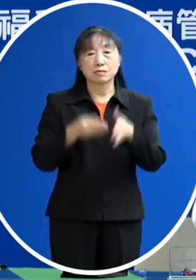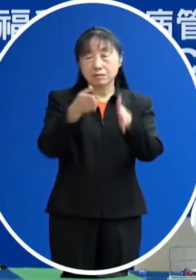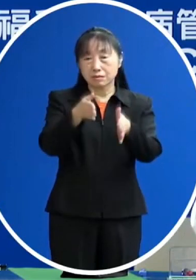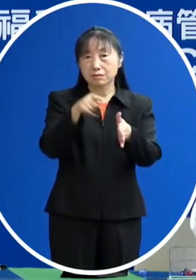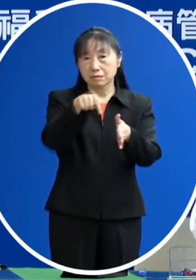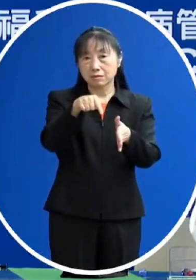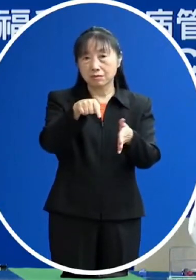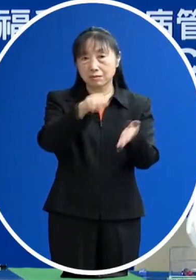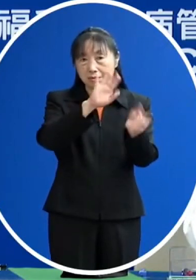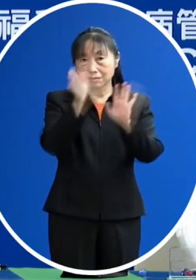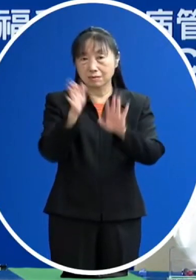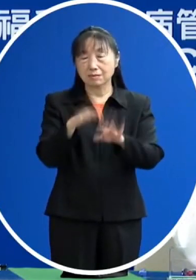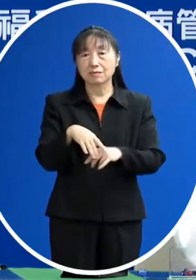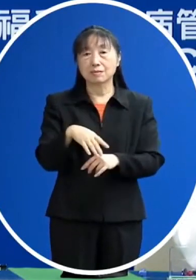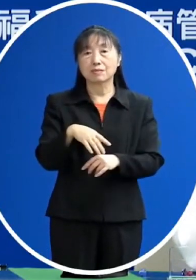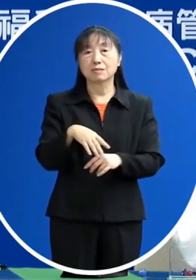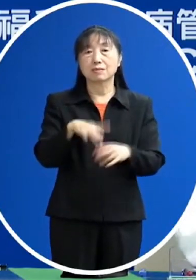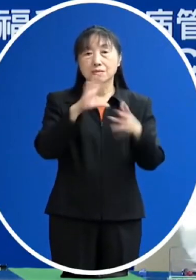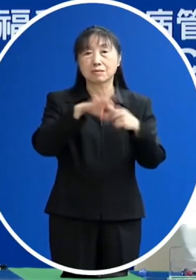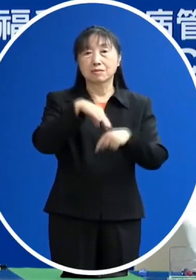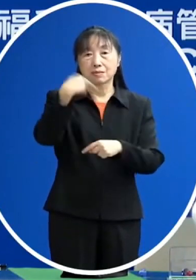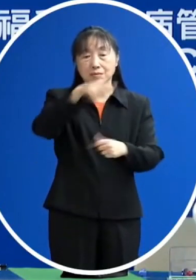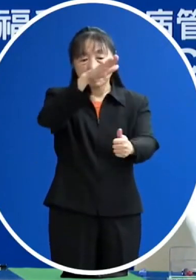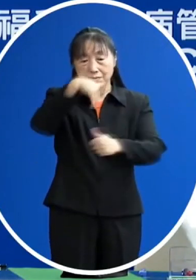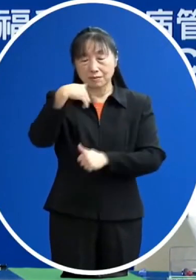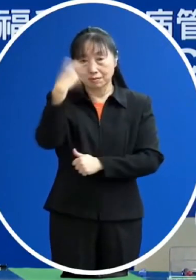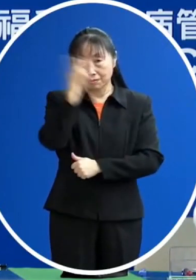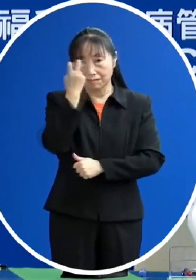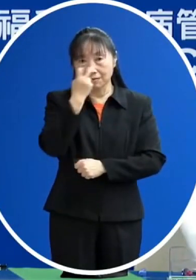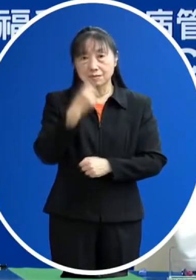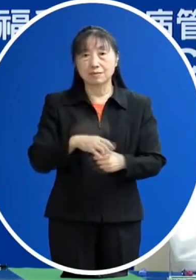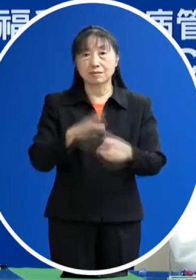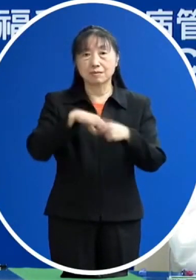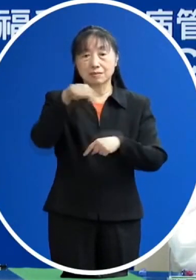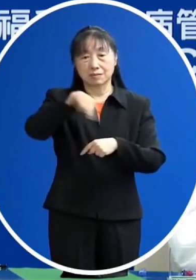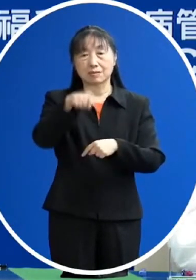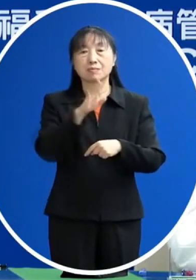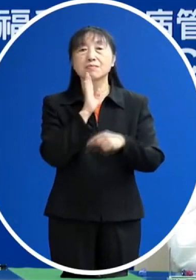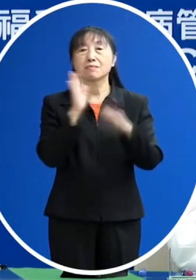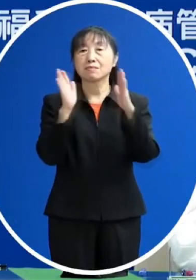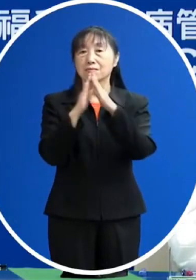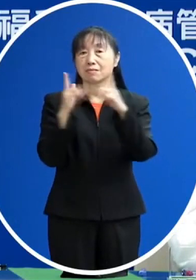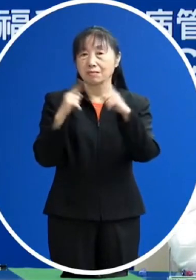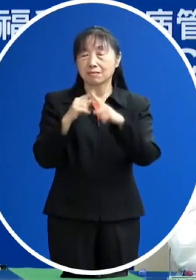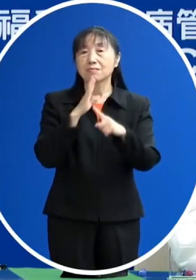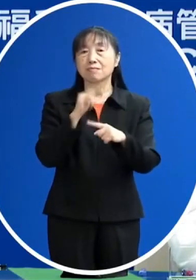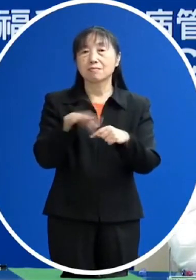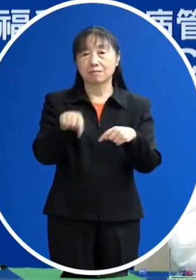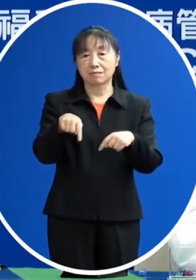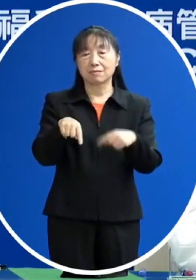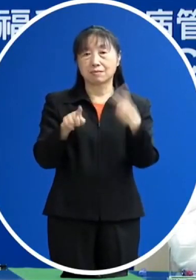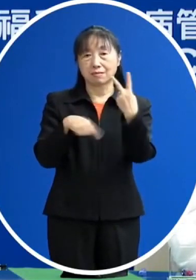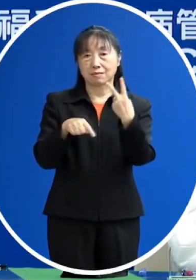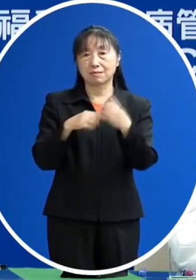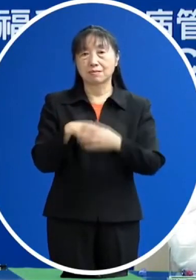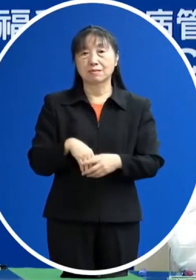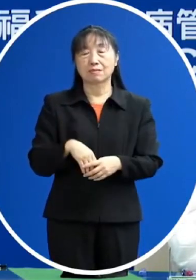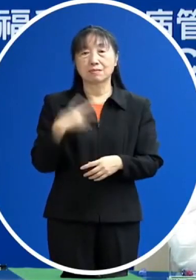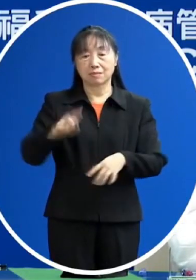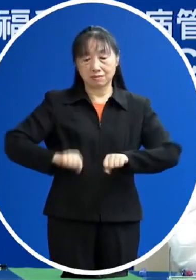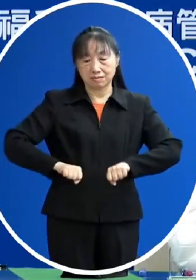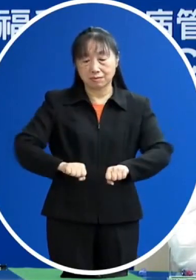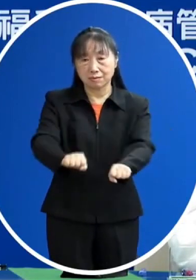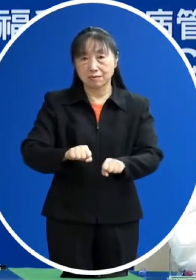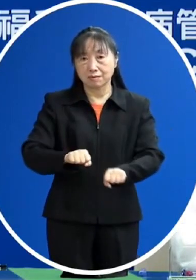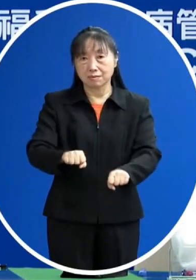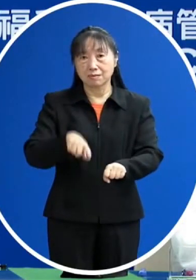况，然后再拉出来再采，好，所以这是家人的。那这边是有两例，那另外在手推车这